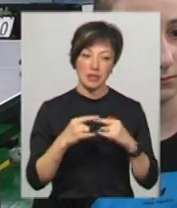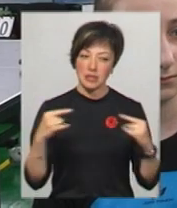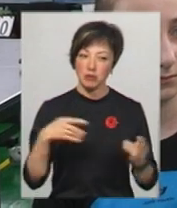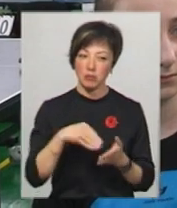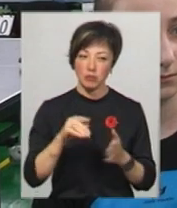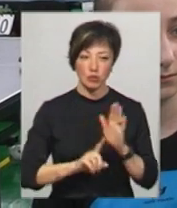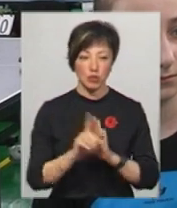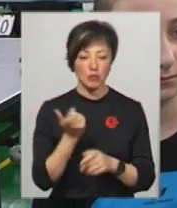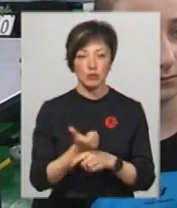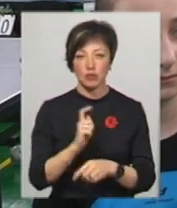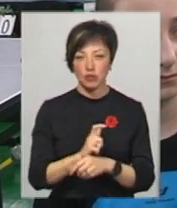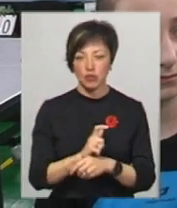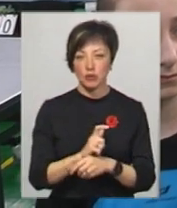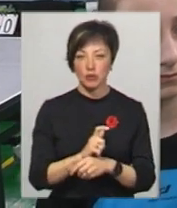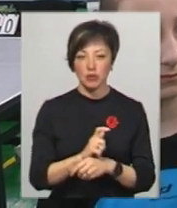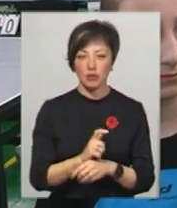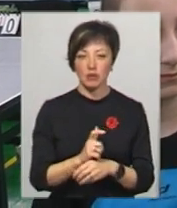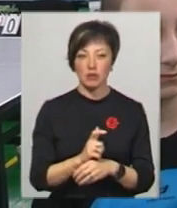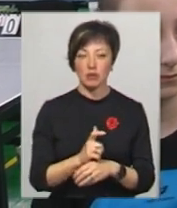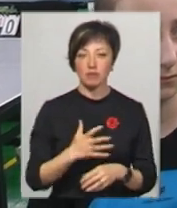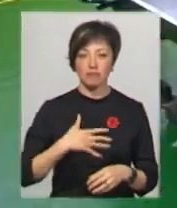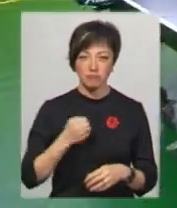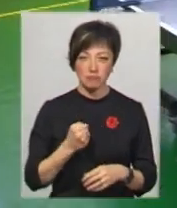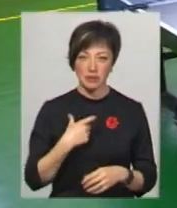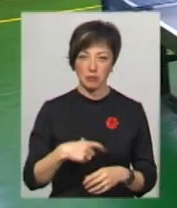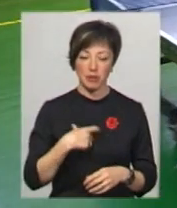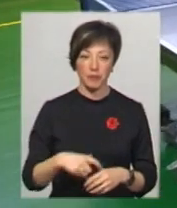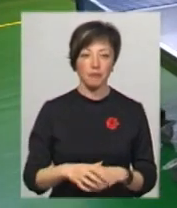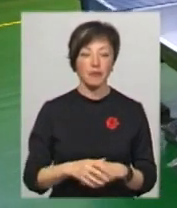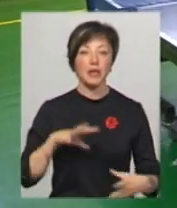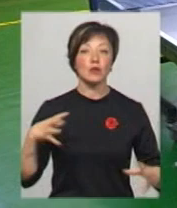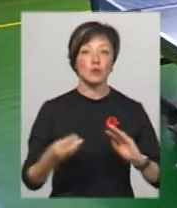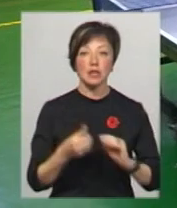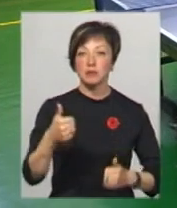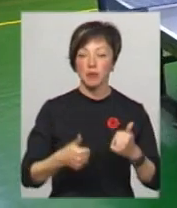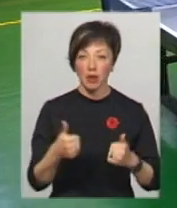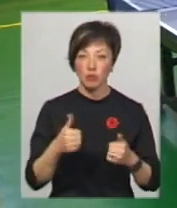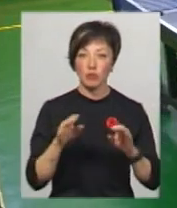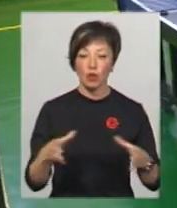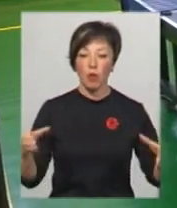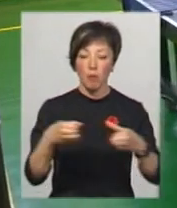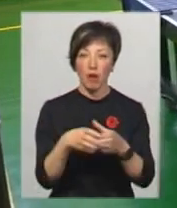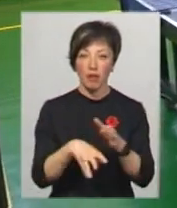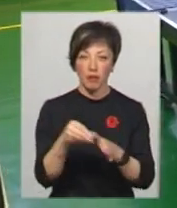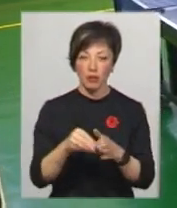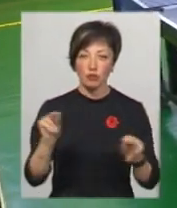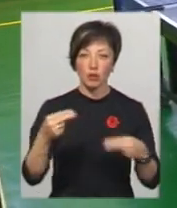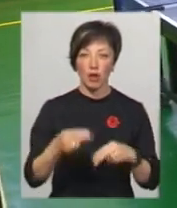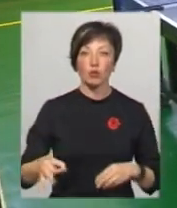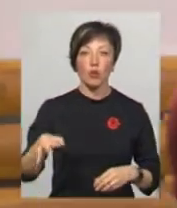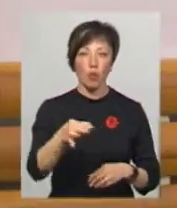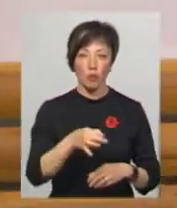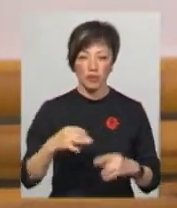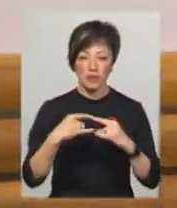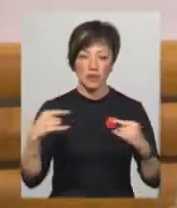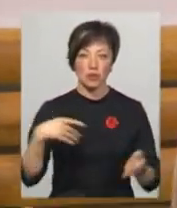я почала більше якось тримати себе в руках. За результатами змагань буде сформована команда, яка виступить на чемпіонаті області з